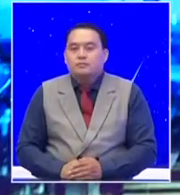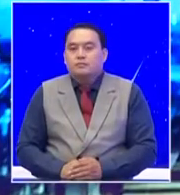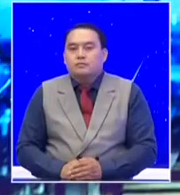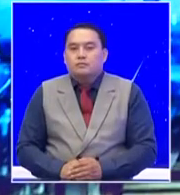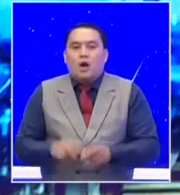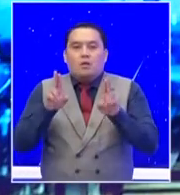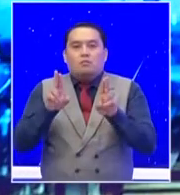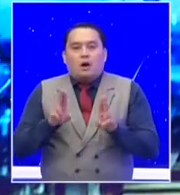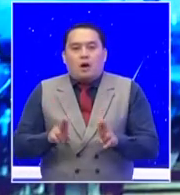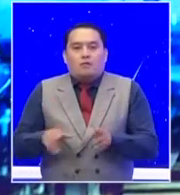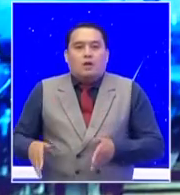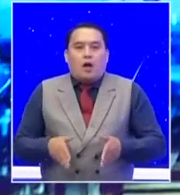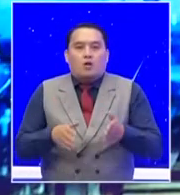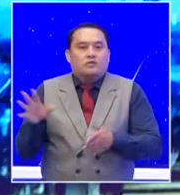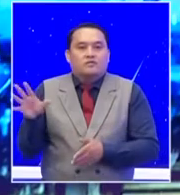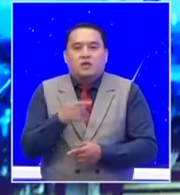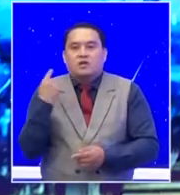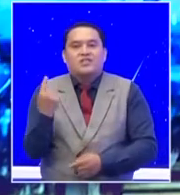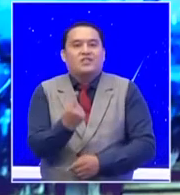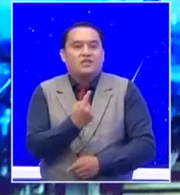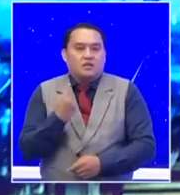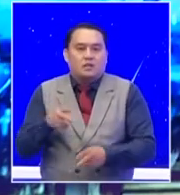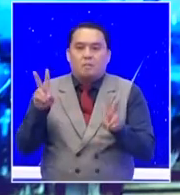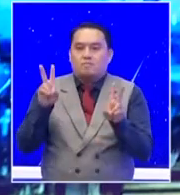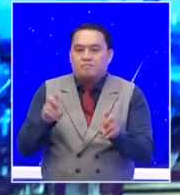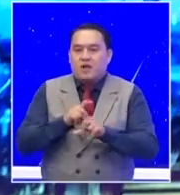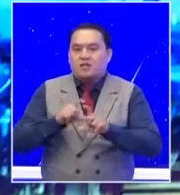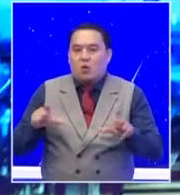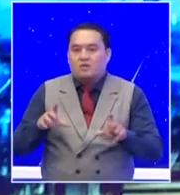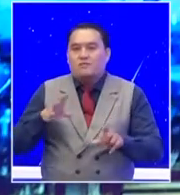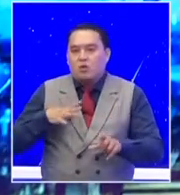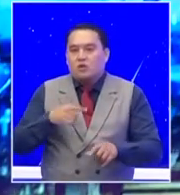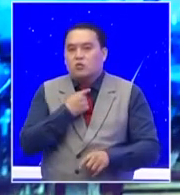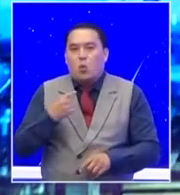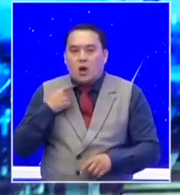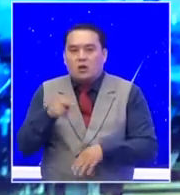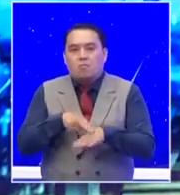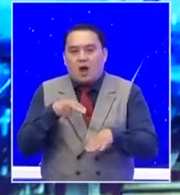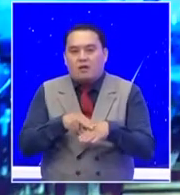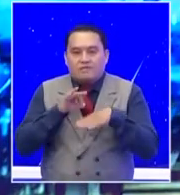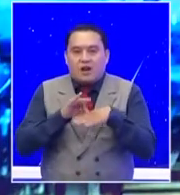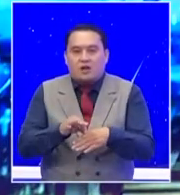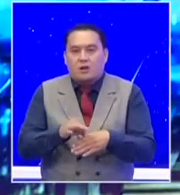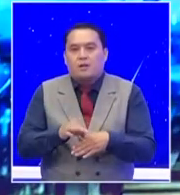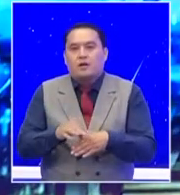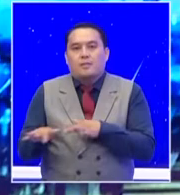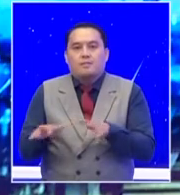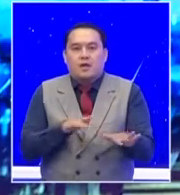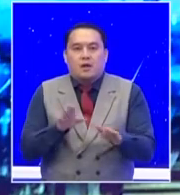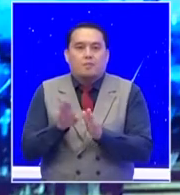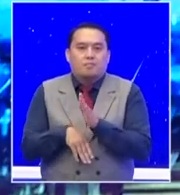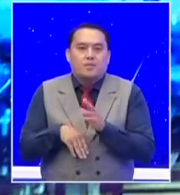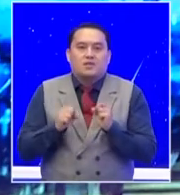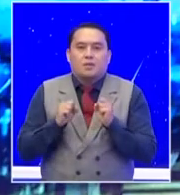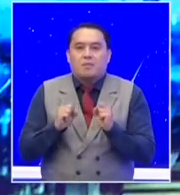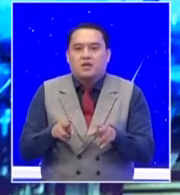Правила дорожного движения для всех едины. Под таким девизом стражи порядка областного центра провели очередной этап профилактического